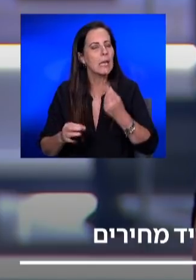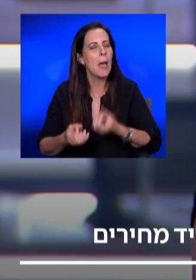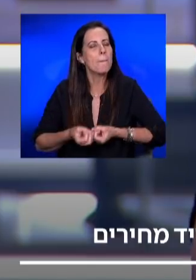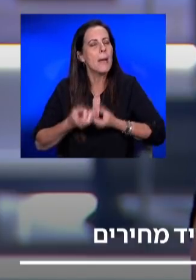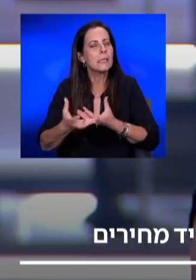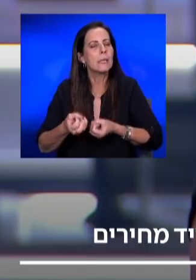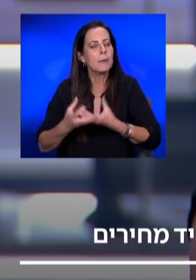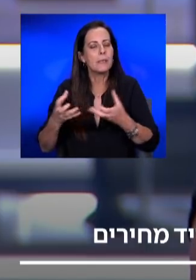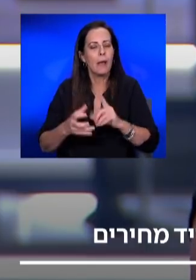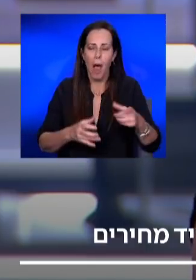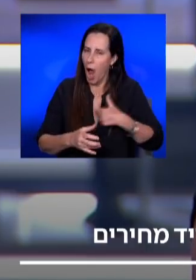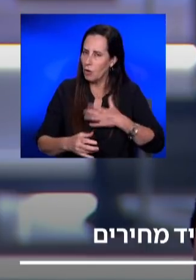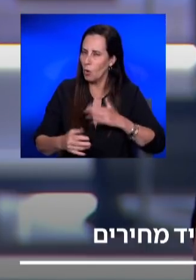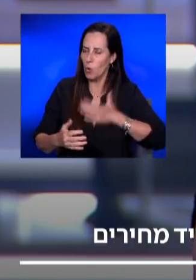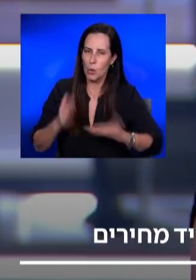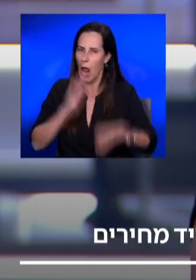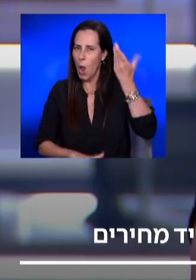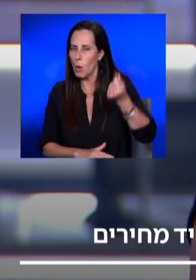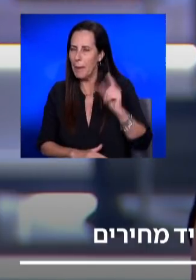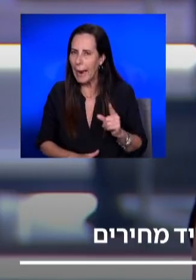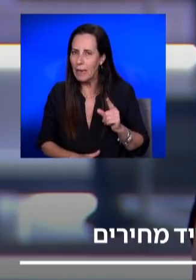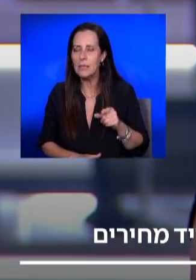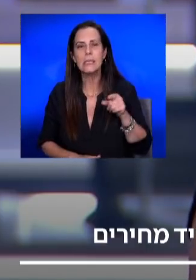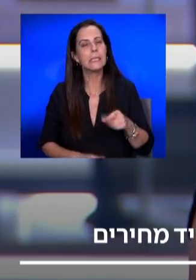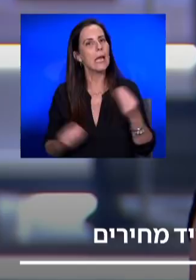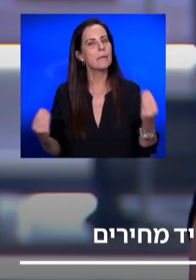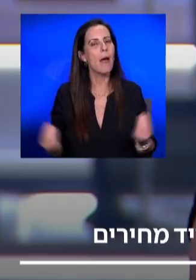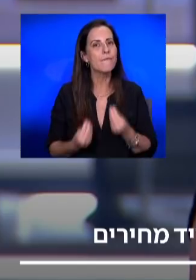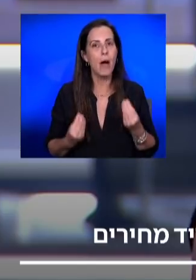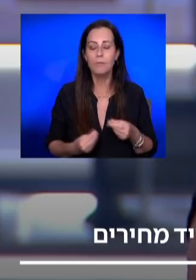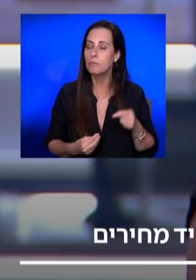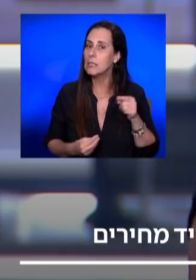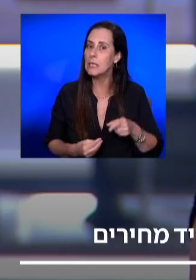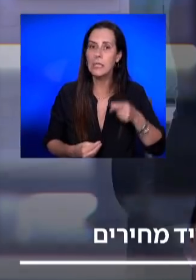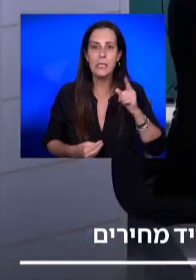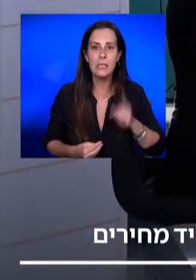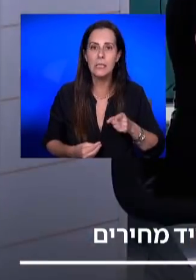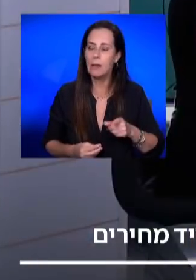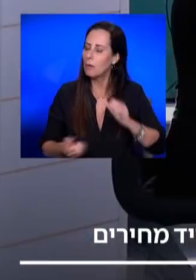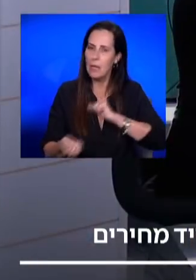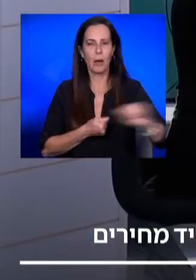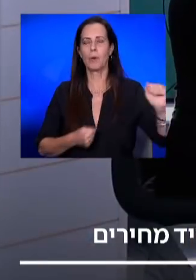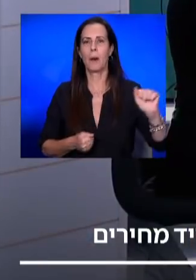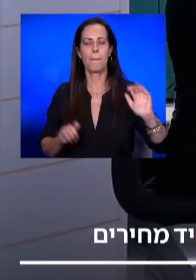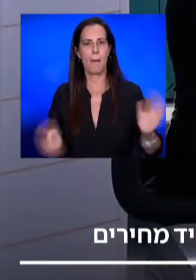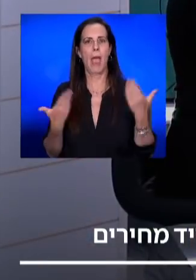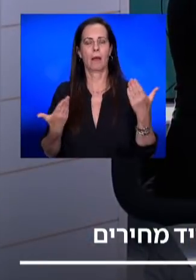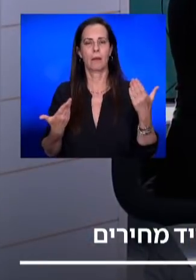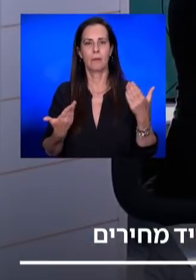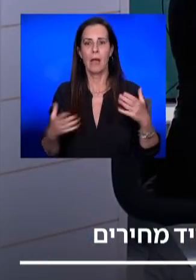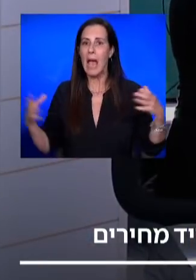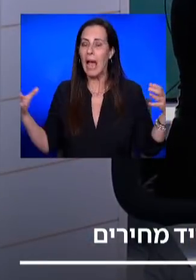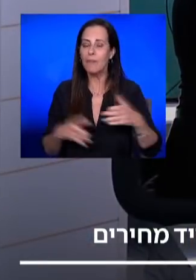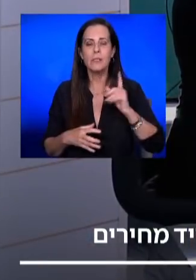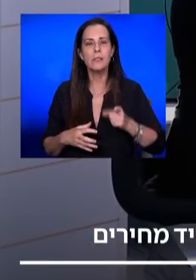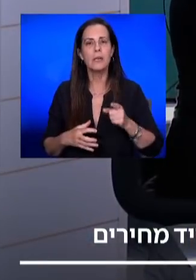למתחרות שלהם, אנחנו מתכוונות להעלות מחירים, זו תופעה שהיא צריכה להתחסל באופן מוחלט. חברה צריכה שיהיה